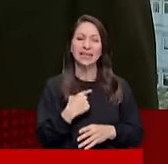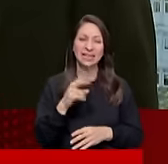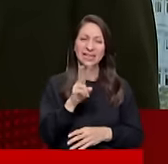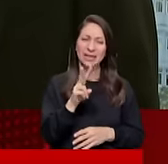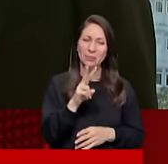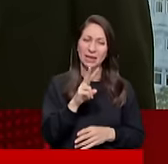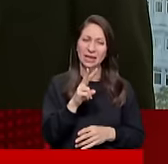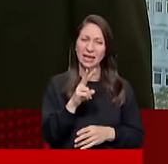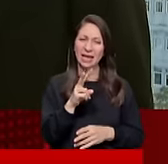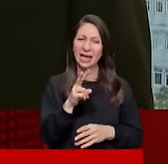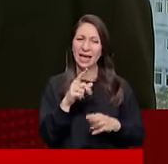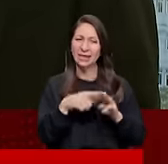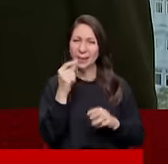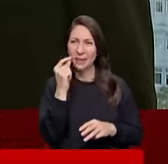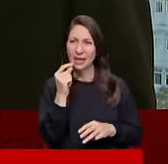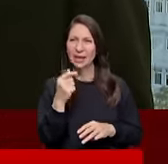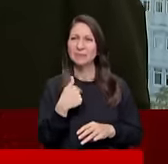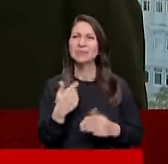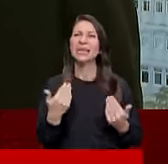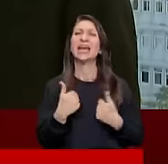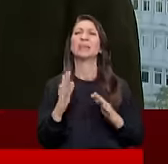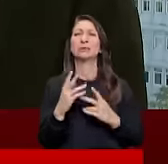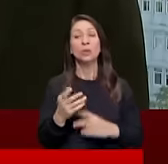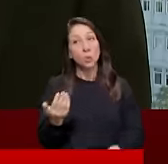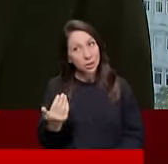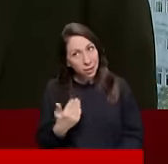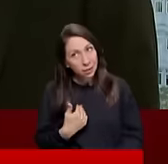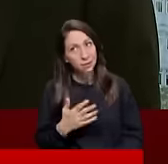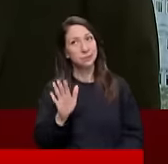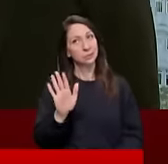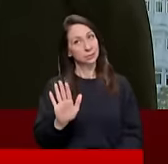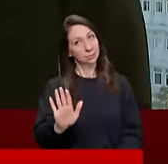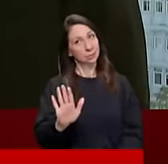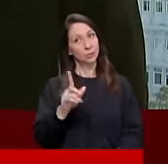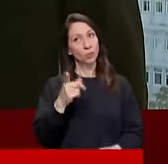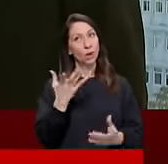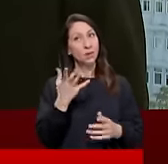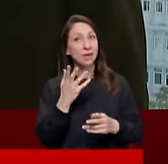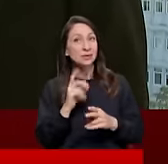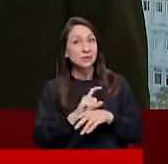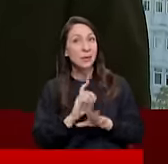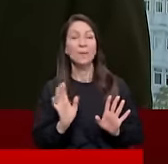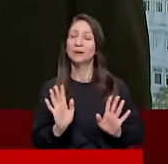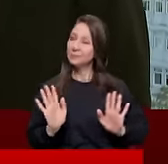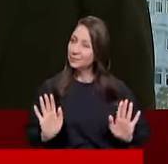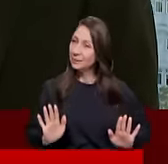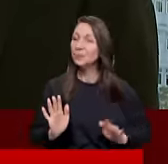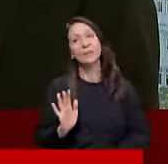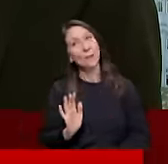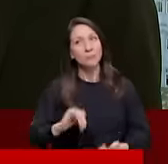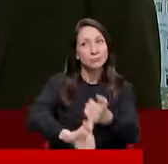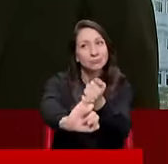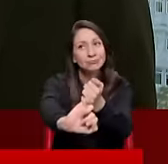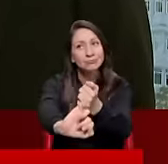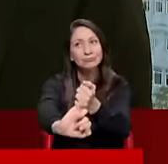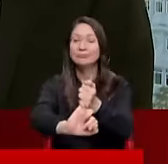tane çıkartırsınız Erdal Bey. Bize gelmez sıra. Ya gelir dedim, niye böyle pesimist davranıyorsunuz? Tamam dedim, iddiaya